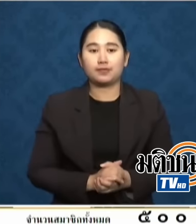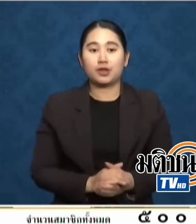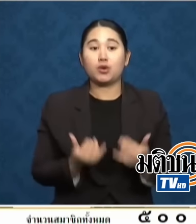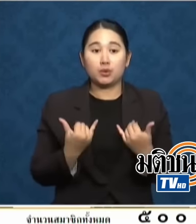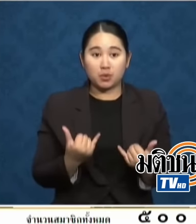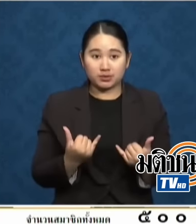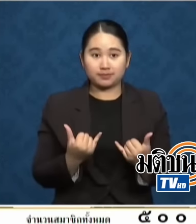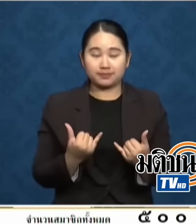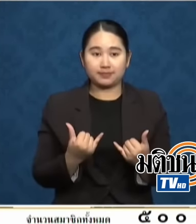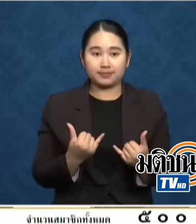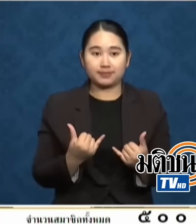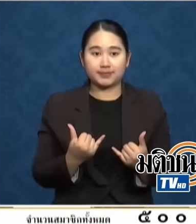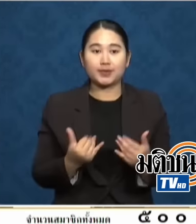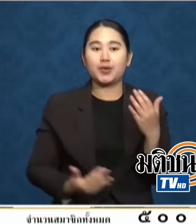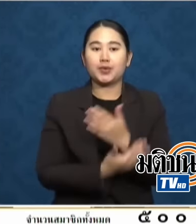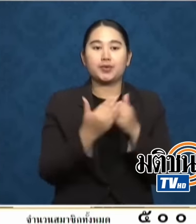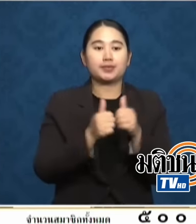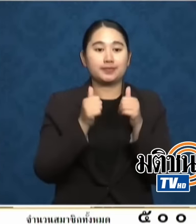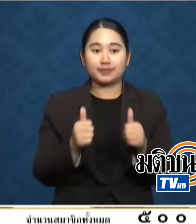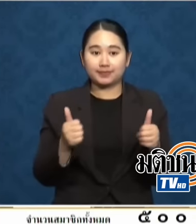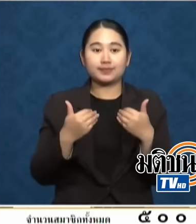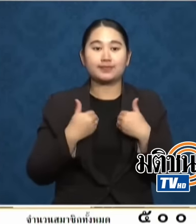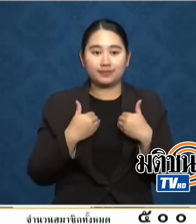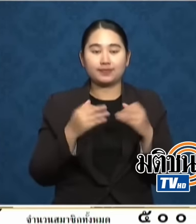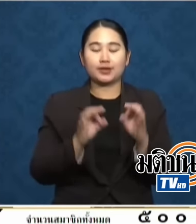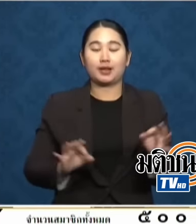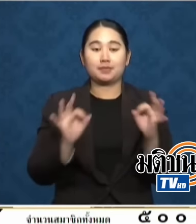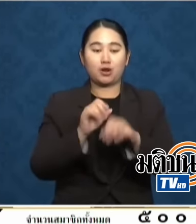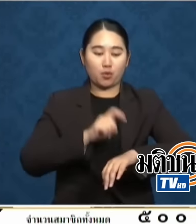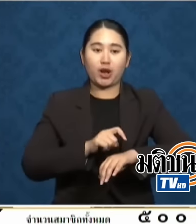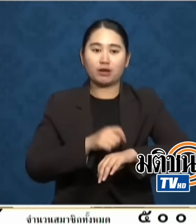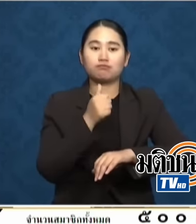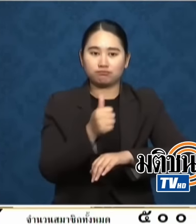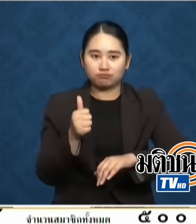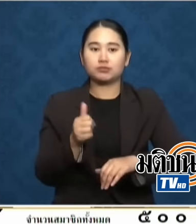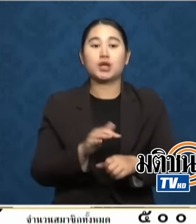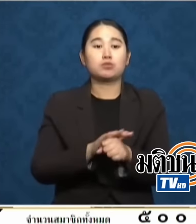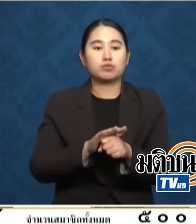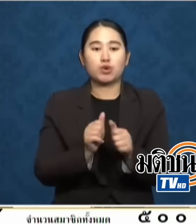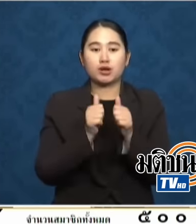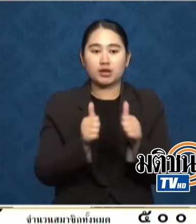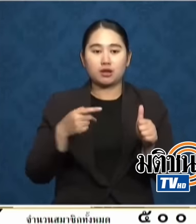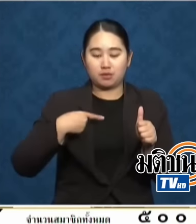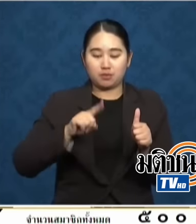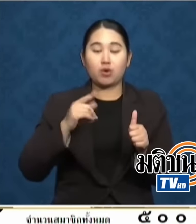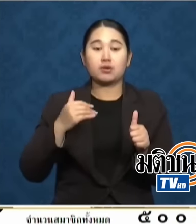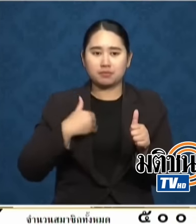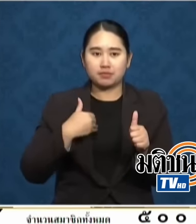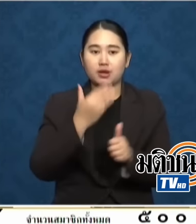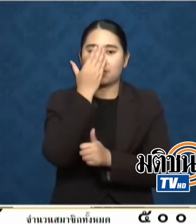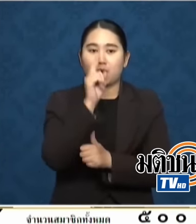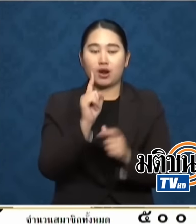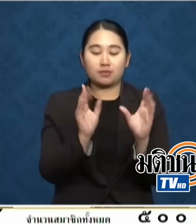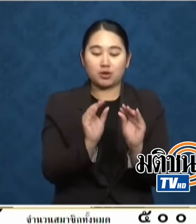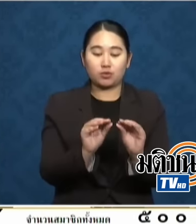ในวันนี้จึงเป็นโอกาสที่ดีเป็นจังหวะเวลาที่เหมาะสมและเป็นประโยชน์อย่างยิ่งเนื่องจากส